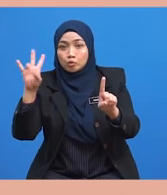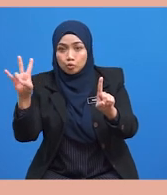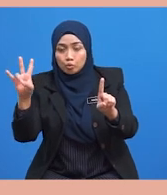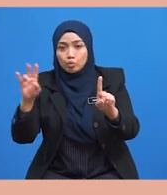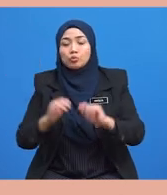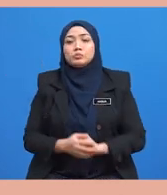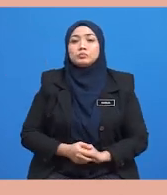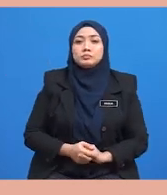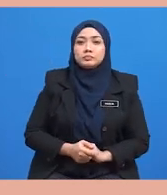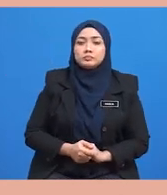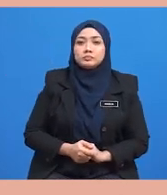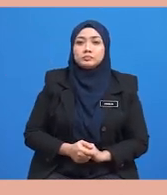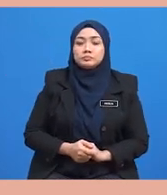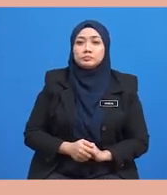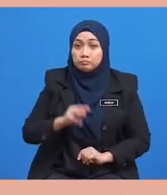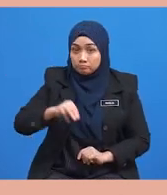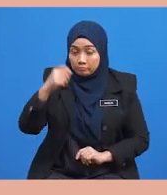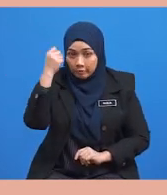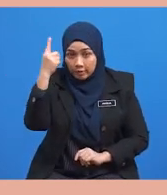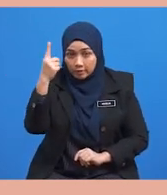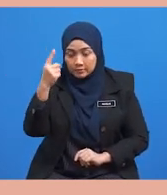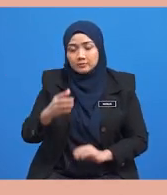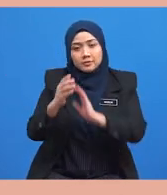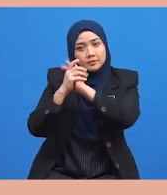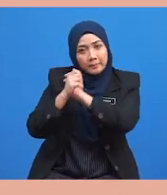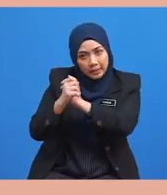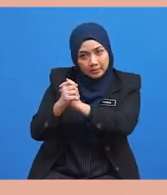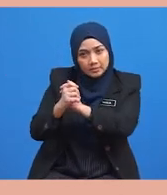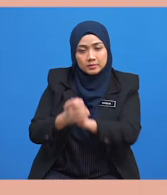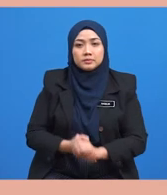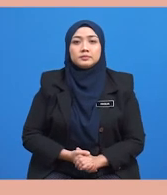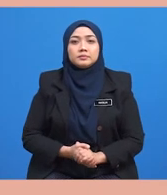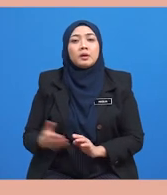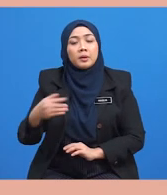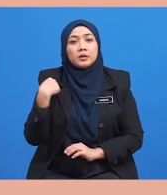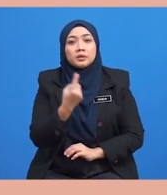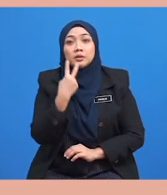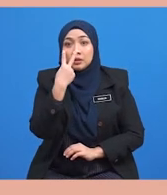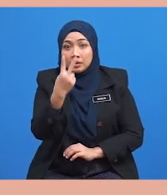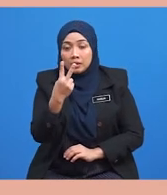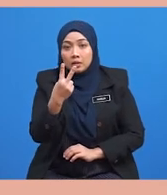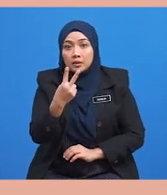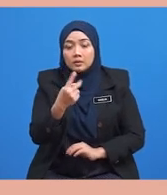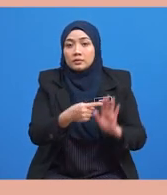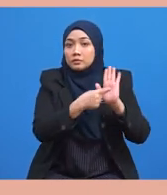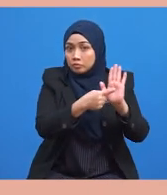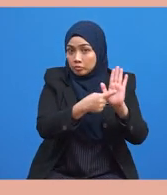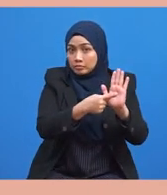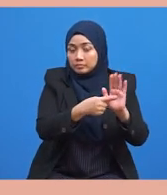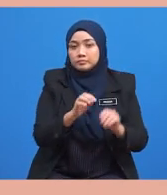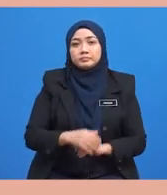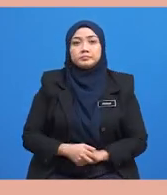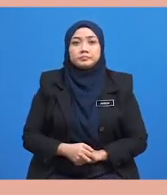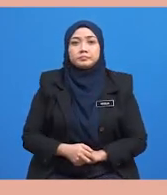1.1347. Faham, murid-murid? Syabas! Mari kita lihat pula paparan ini.